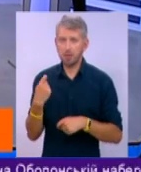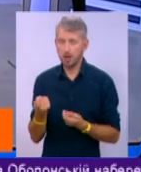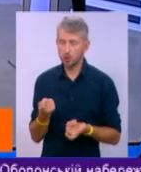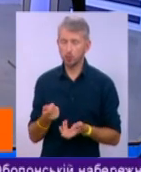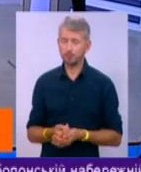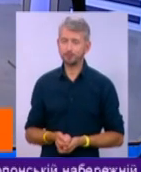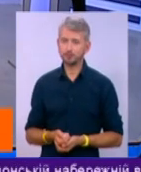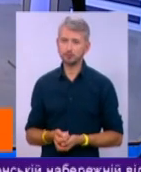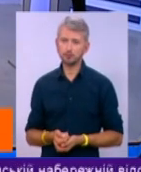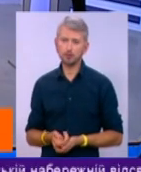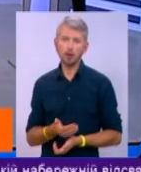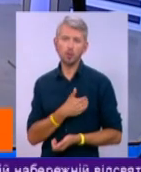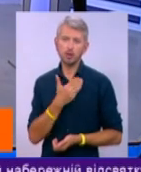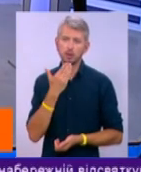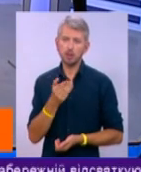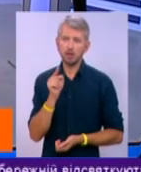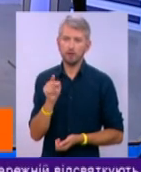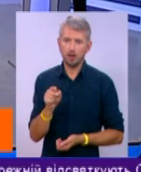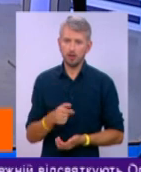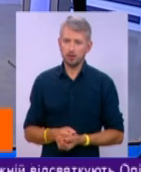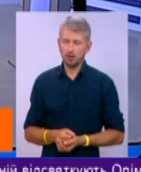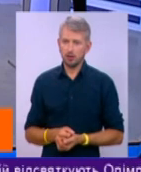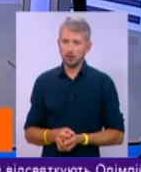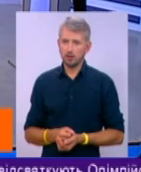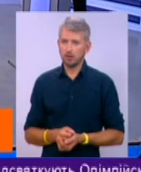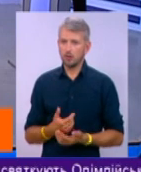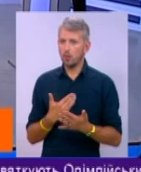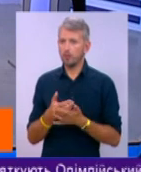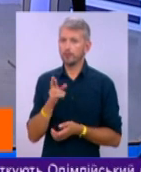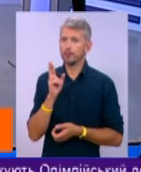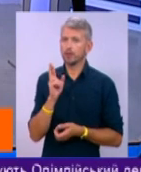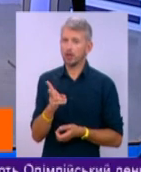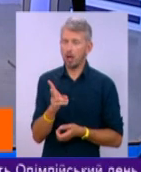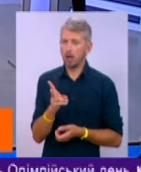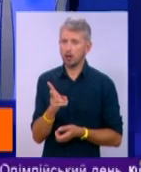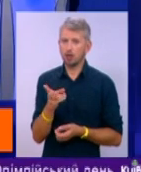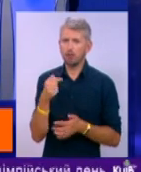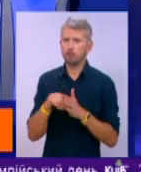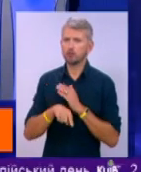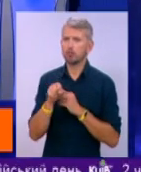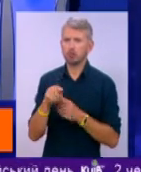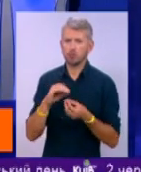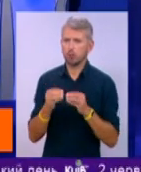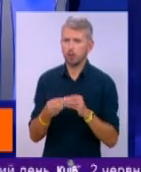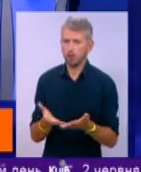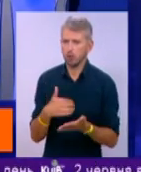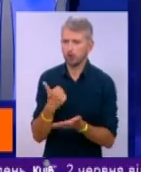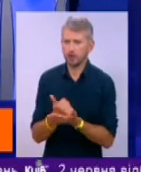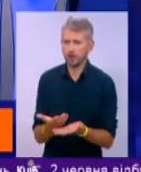Власне, хотіла запитати вас, от, власне, в чому їхня проблема